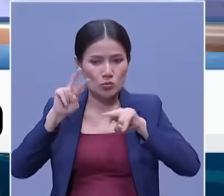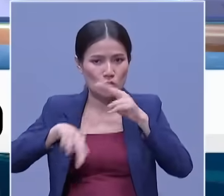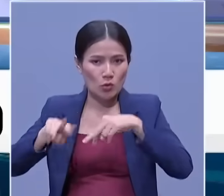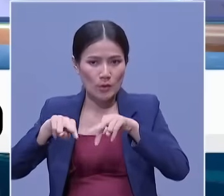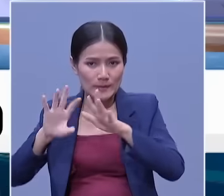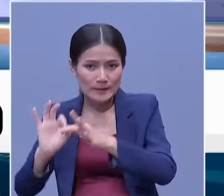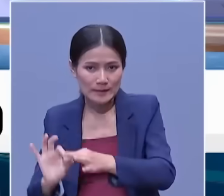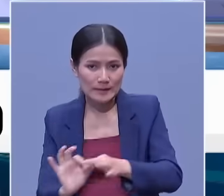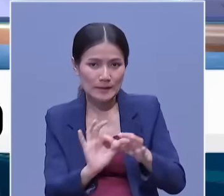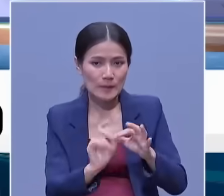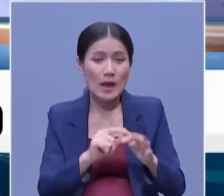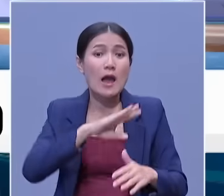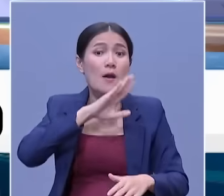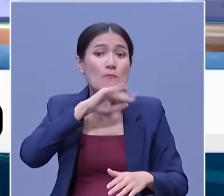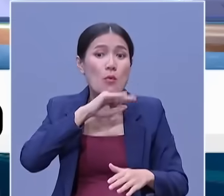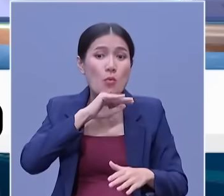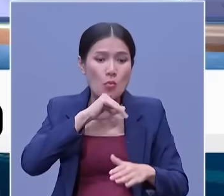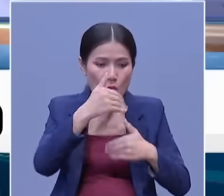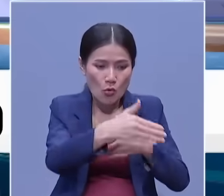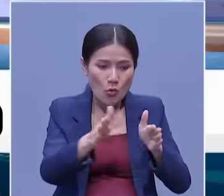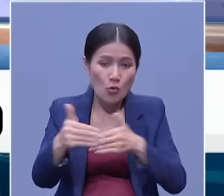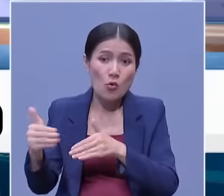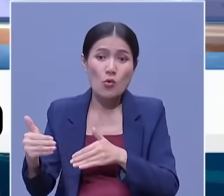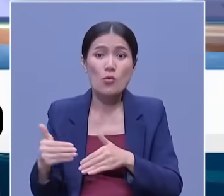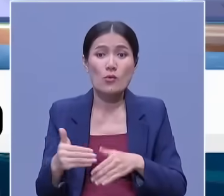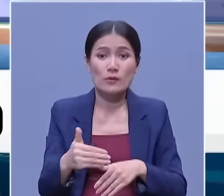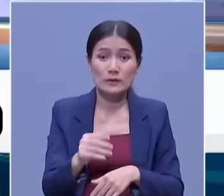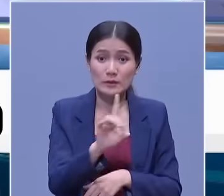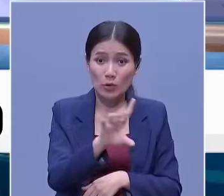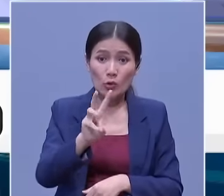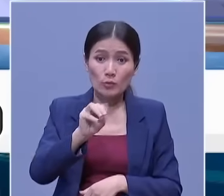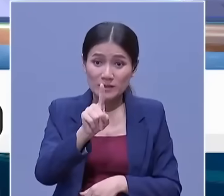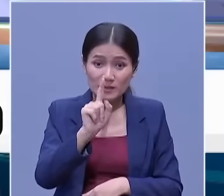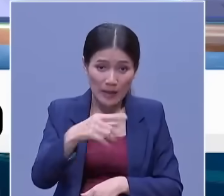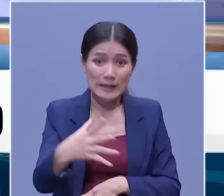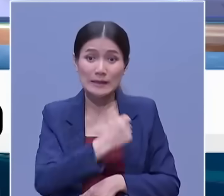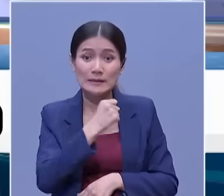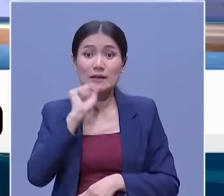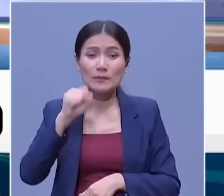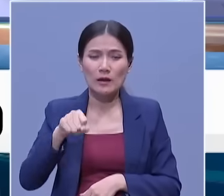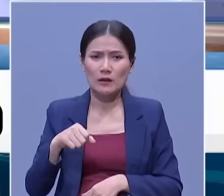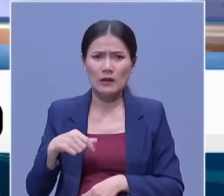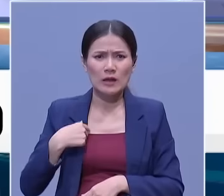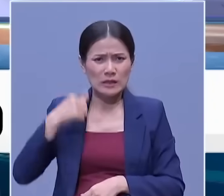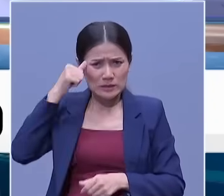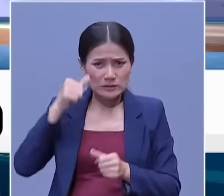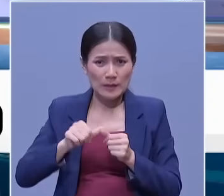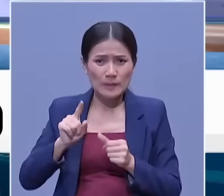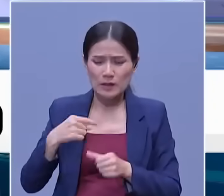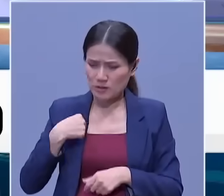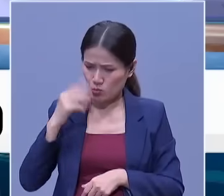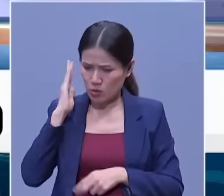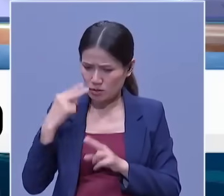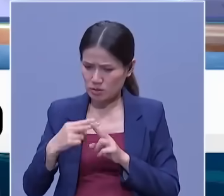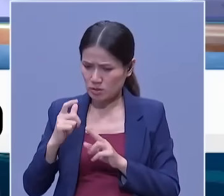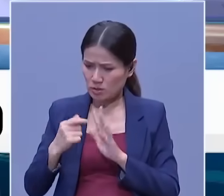งกับของกลางหมูเถื่อน161ตู้ที่เคยยึดได้ก่อนหน้านี้จำได้ว่าคุณอัจฉริยะเนี่ยดำเนินการเรื่องนี้มาตลอด โอ้หล